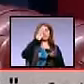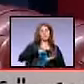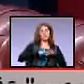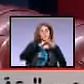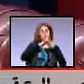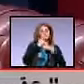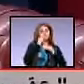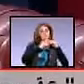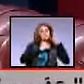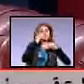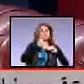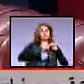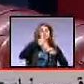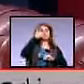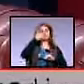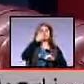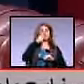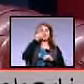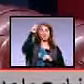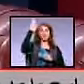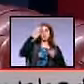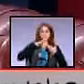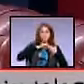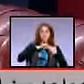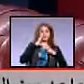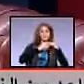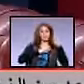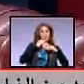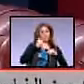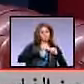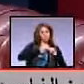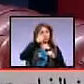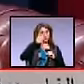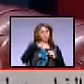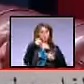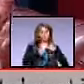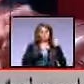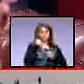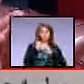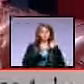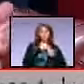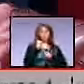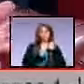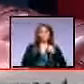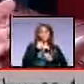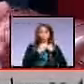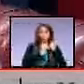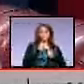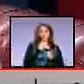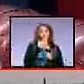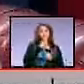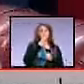الحظ، يعني توفيق اجتهاد، ويعني لو بلاش نقول حظ يعني التوفيق